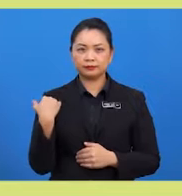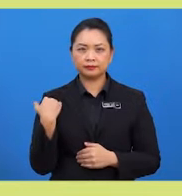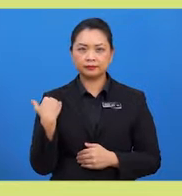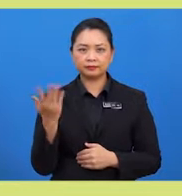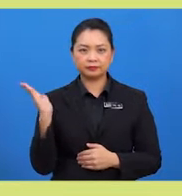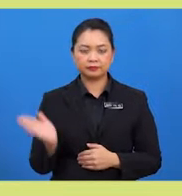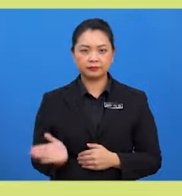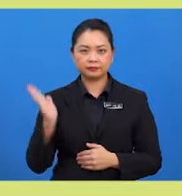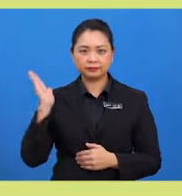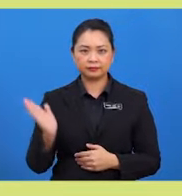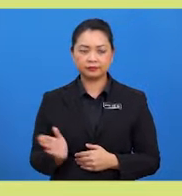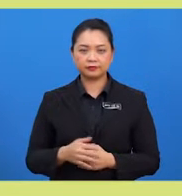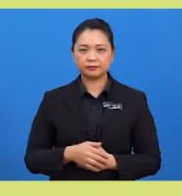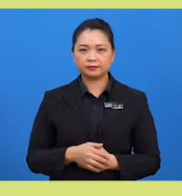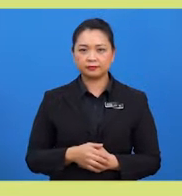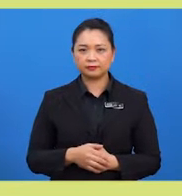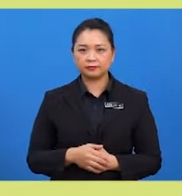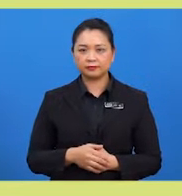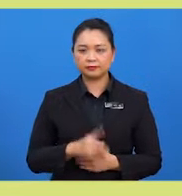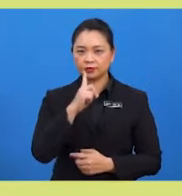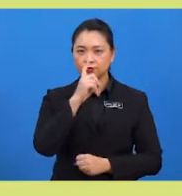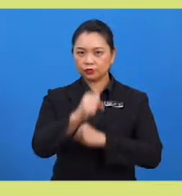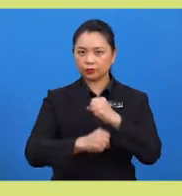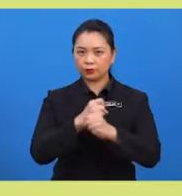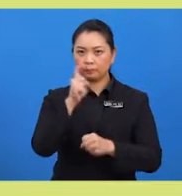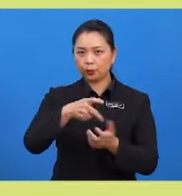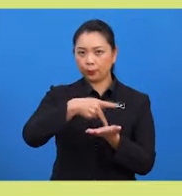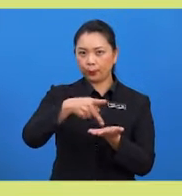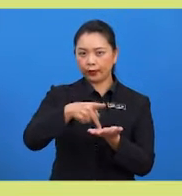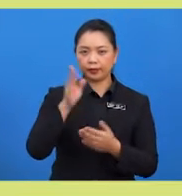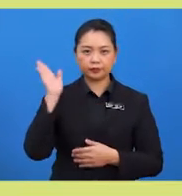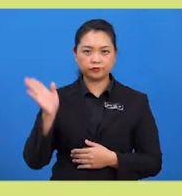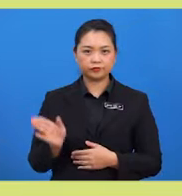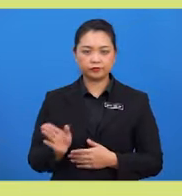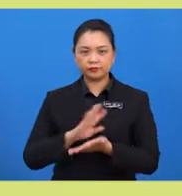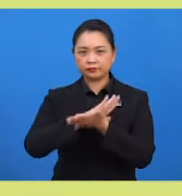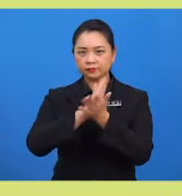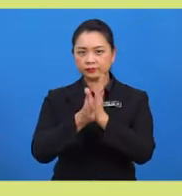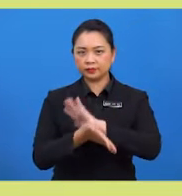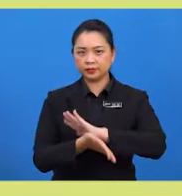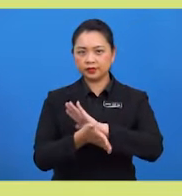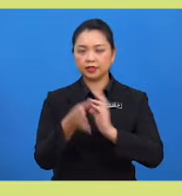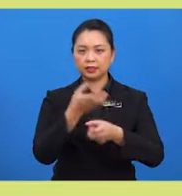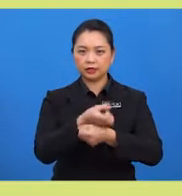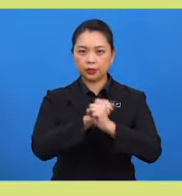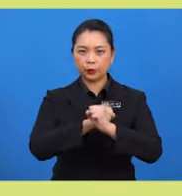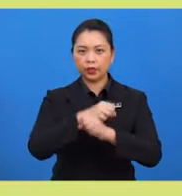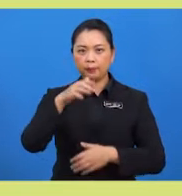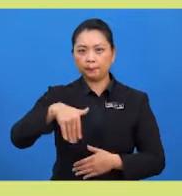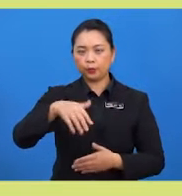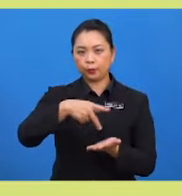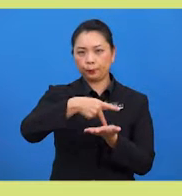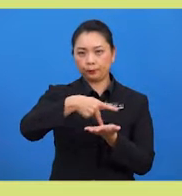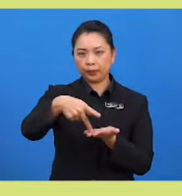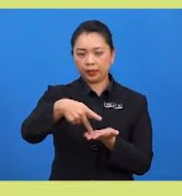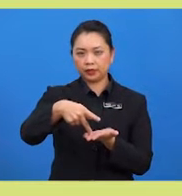RM7,200. Sedangkan setahun perniagaan perlu bayar RM8,400. Jadi, sewa belum